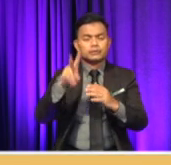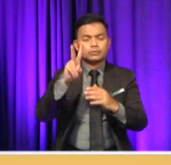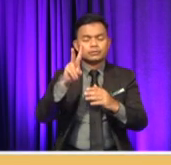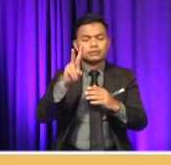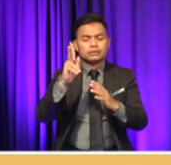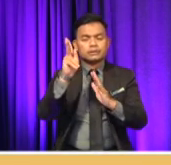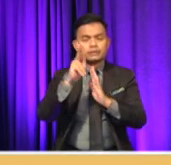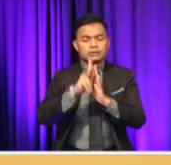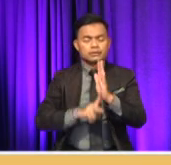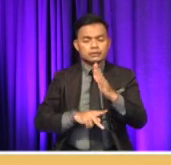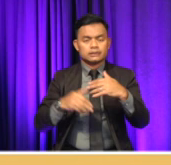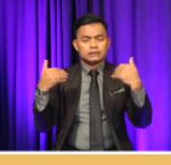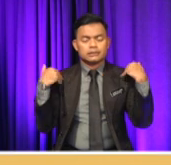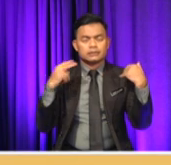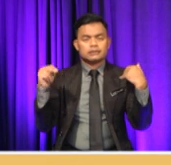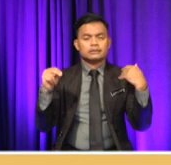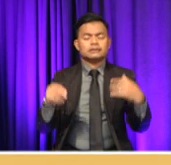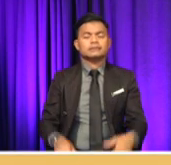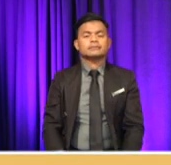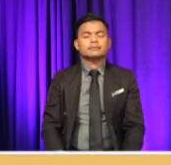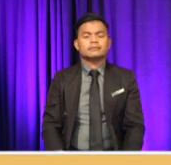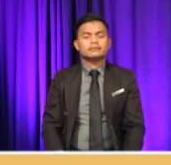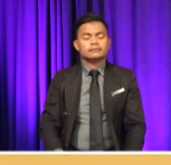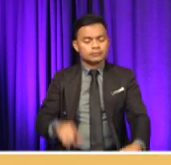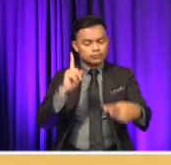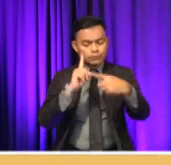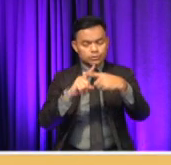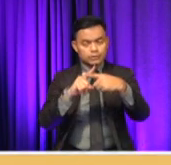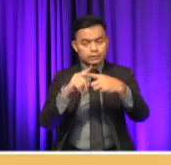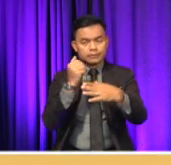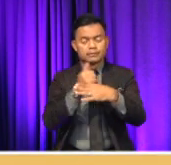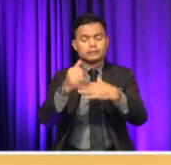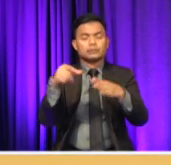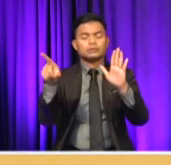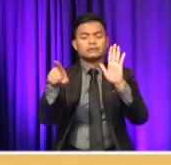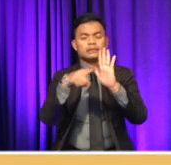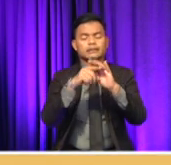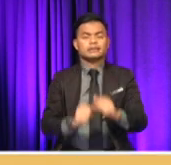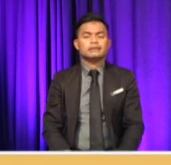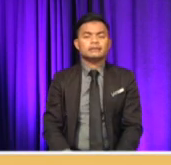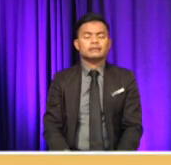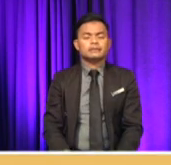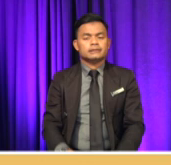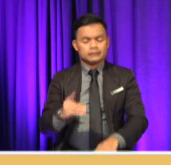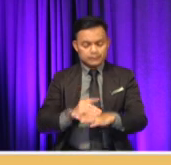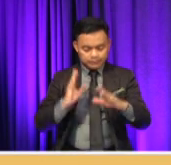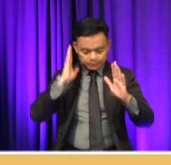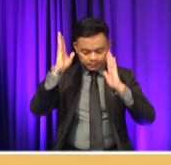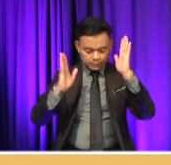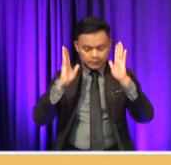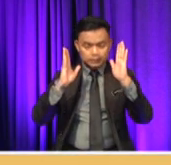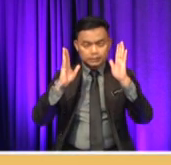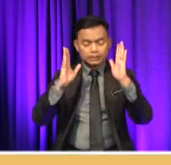atau nilai positif Oke bekal dan kuasa elektrik yang dibukakan dalam negara kita ini adalah menggunakan arus